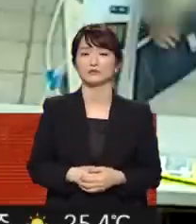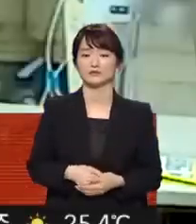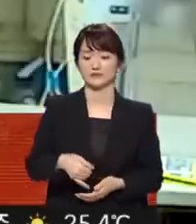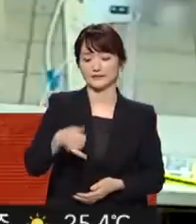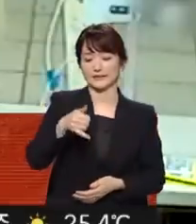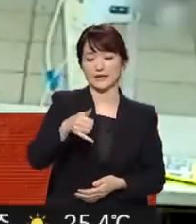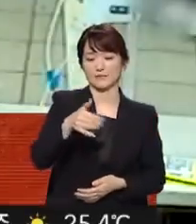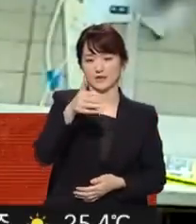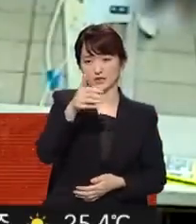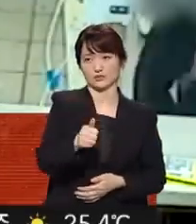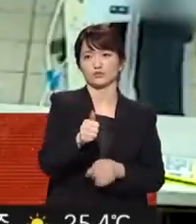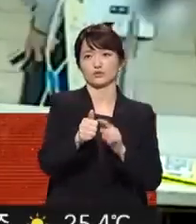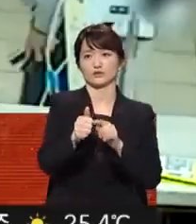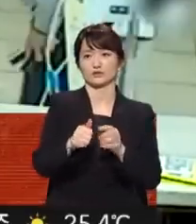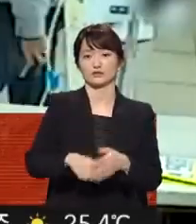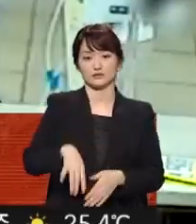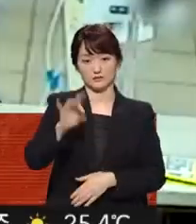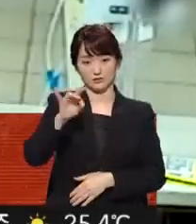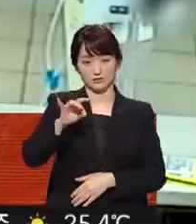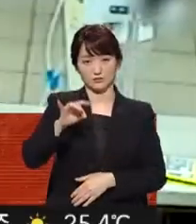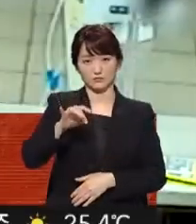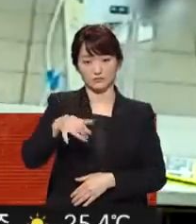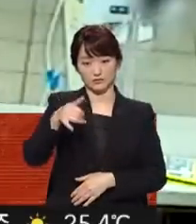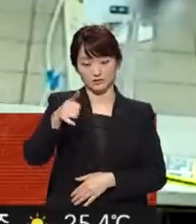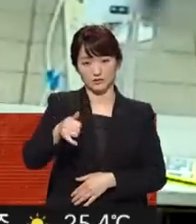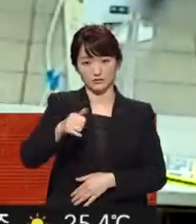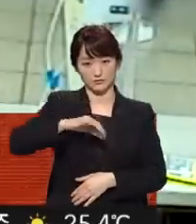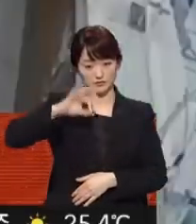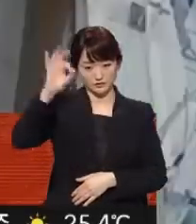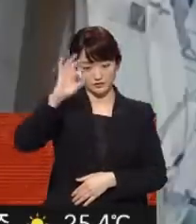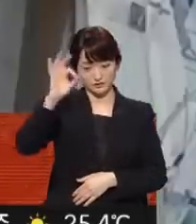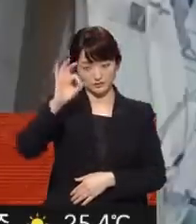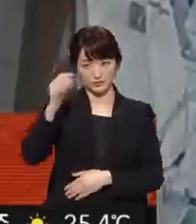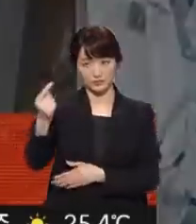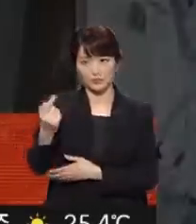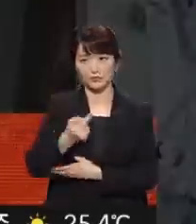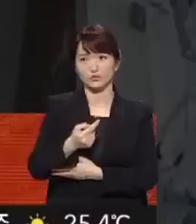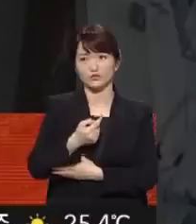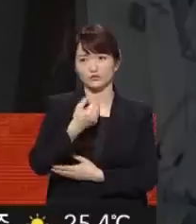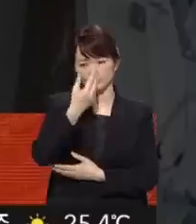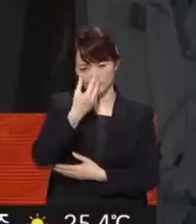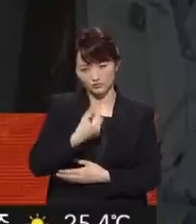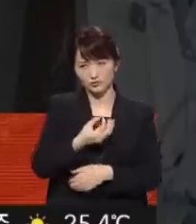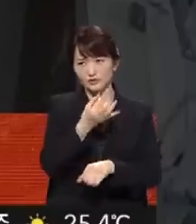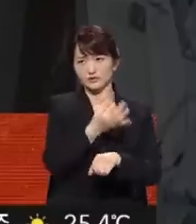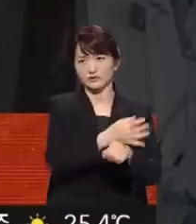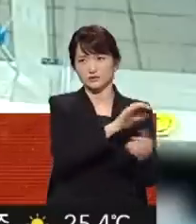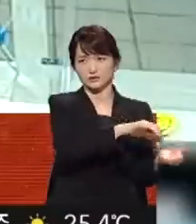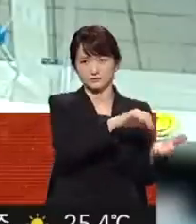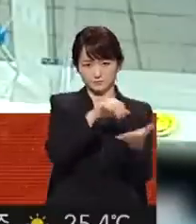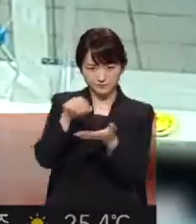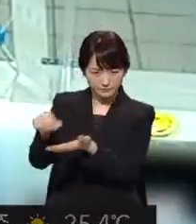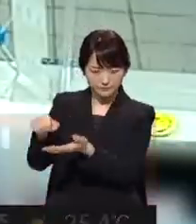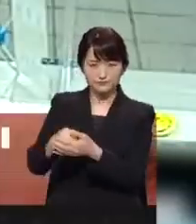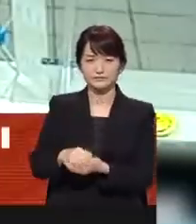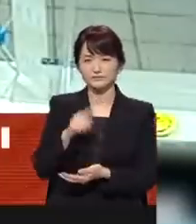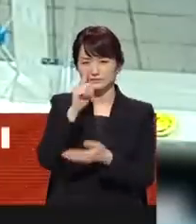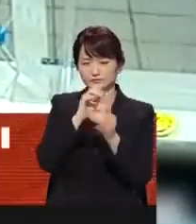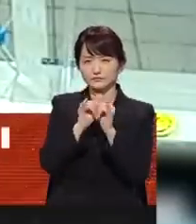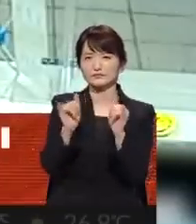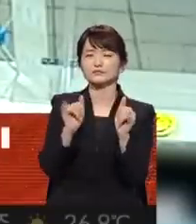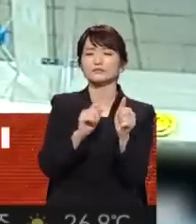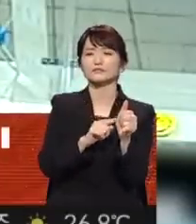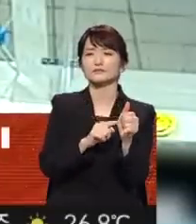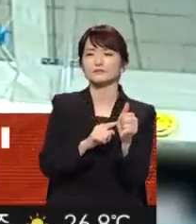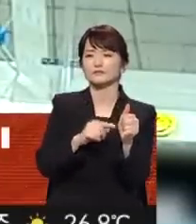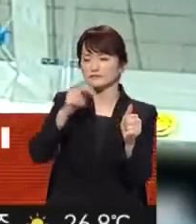주인이 처음에 가방 찾으러 와가지고 고생하신다고 음료까지 사들고 왔습니다. 자, 세상 모든 나쁜 놈들이 저렇게 경찰 아저씨들